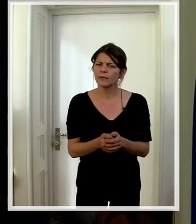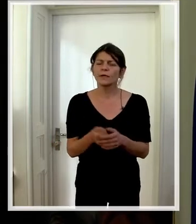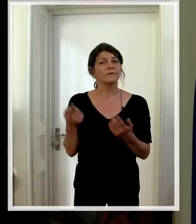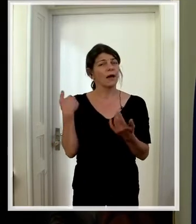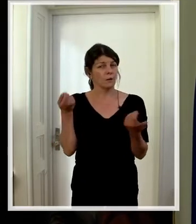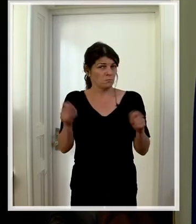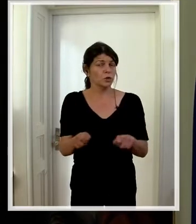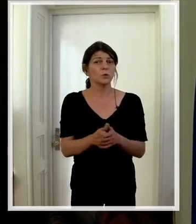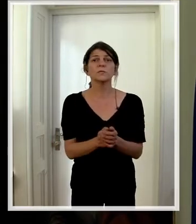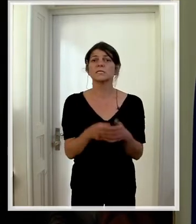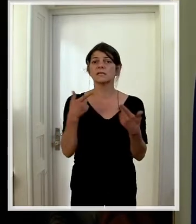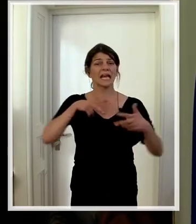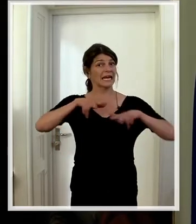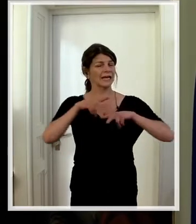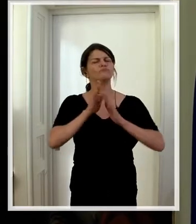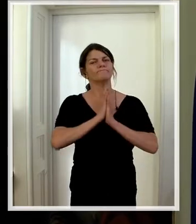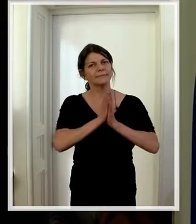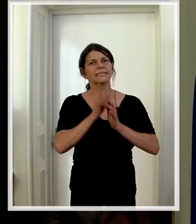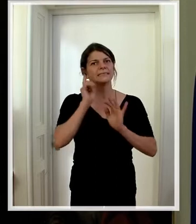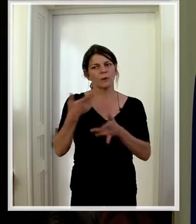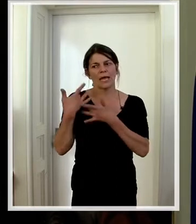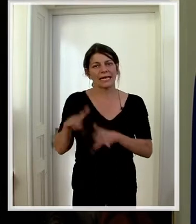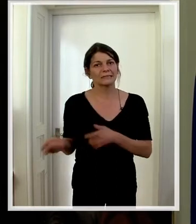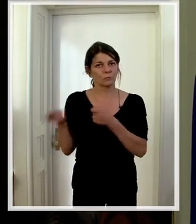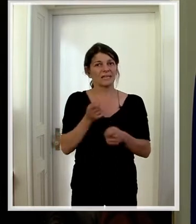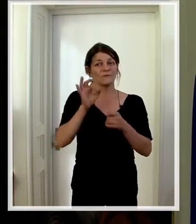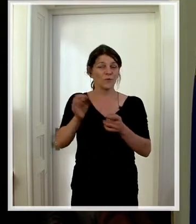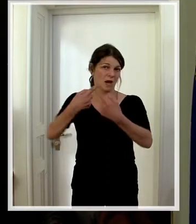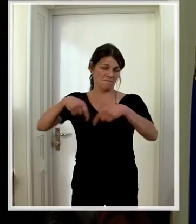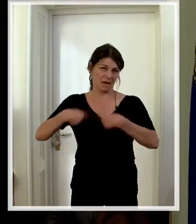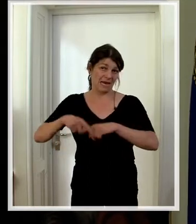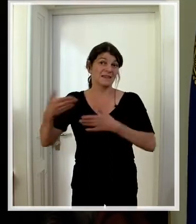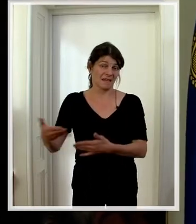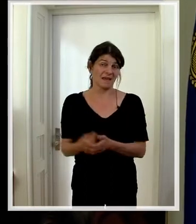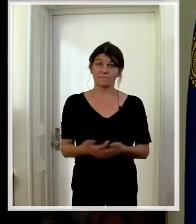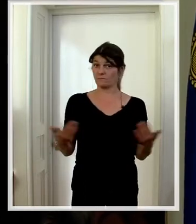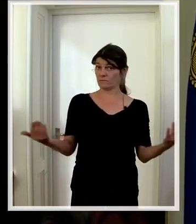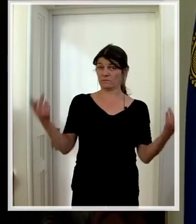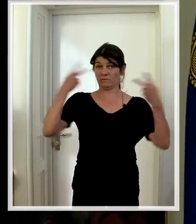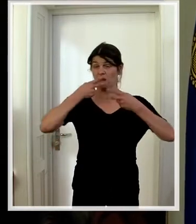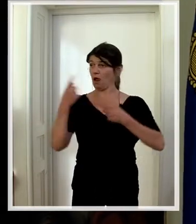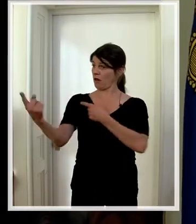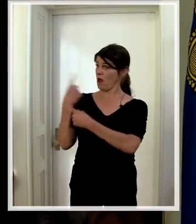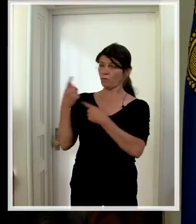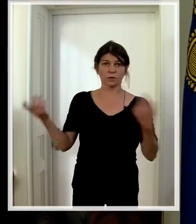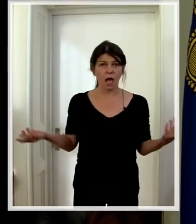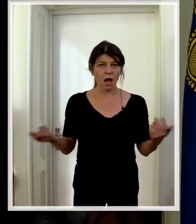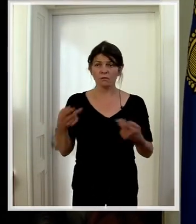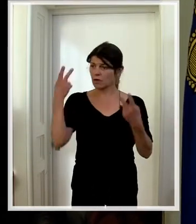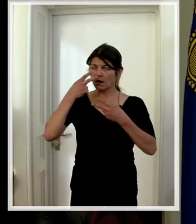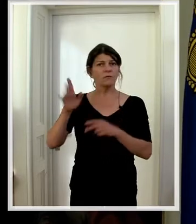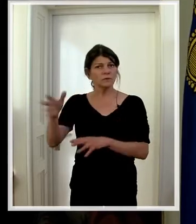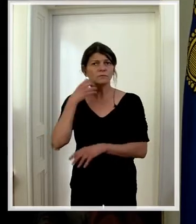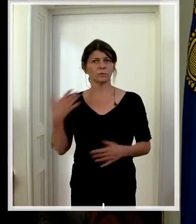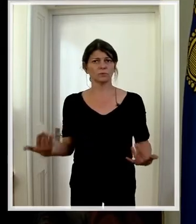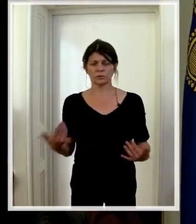Beschluss gefasst hat, die Regierung möge doch Entlastungen für die Gemeinden suchen. Also da einen klaren Auftrag, einen klaren Willen. Und ich kann